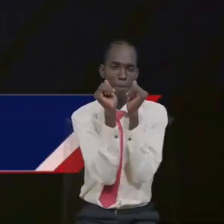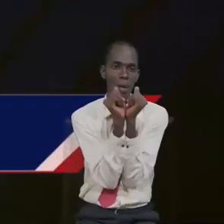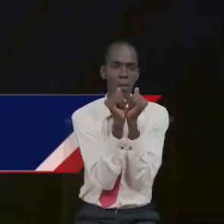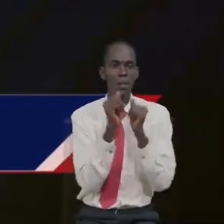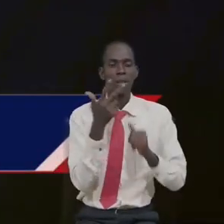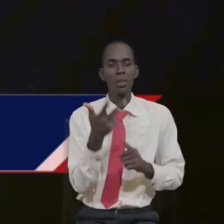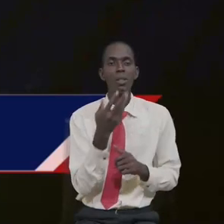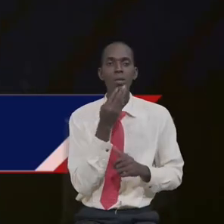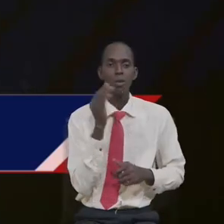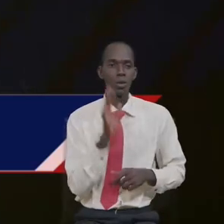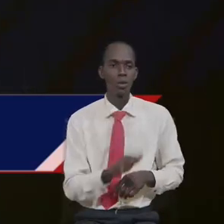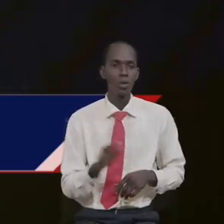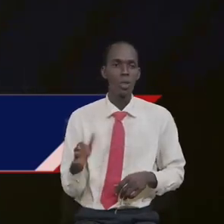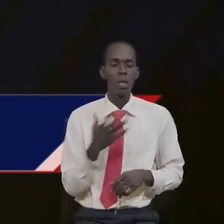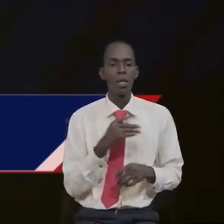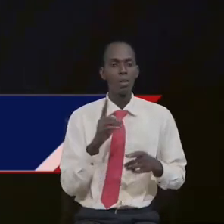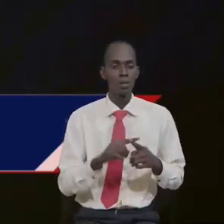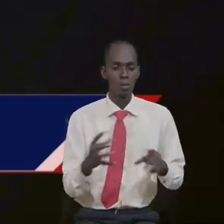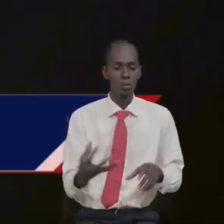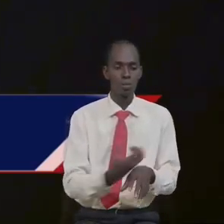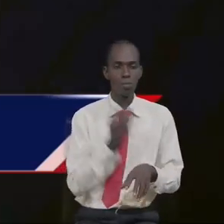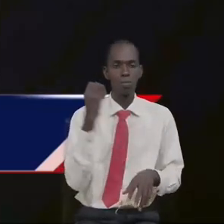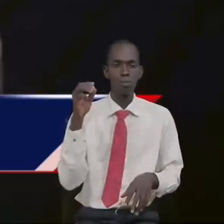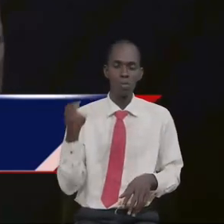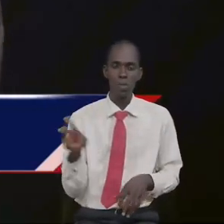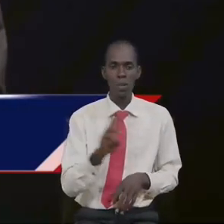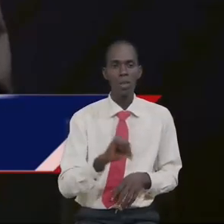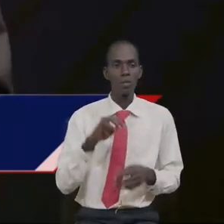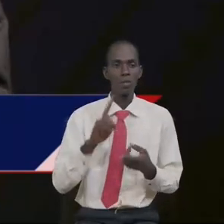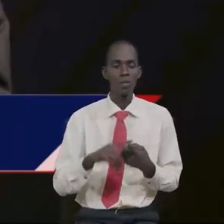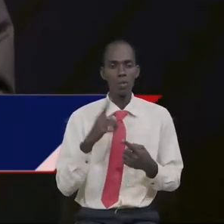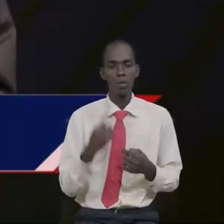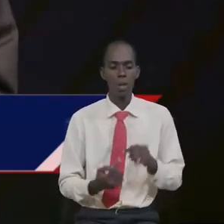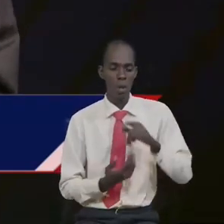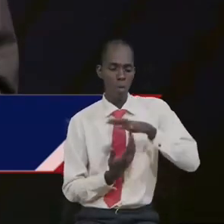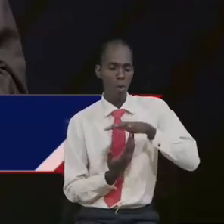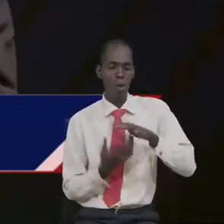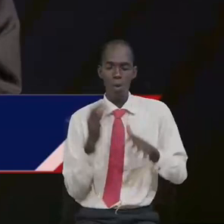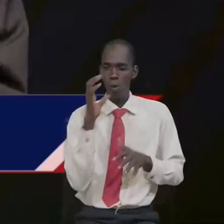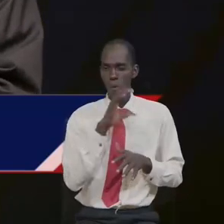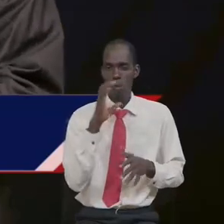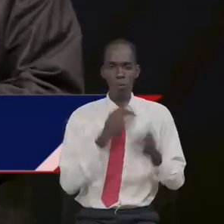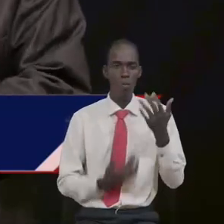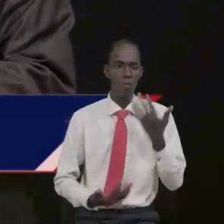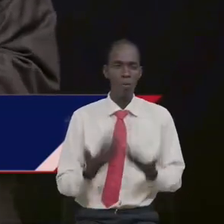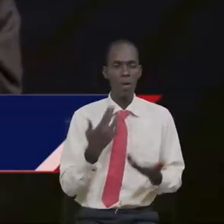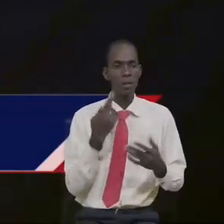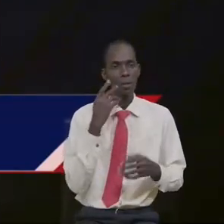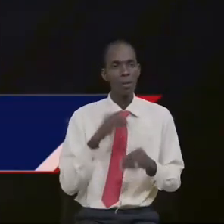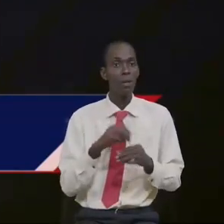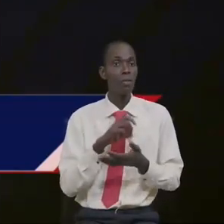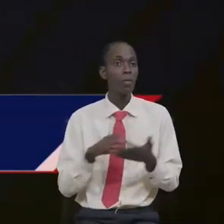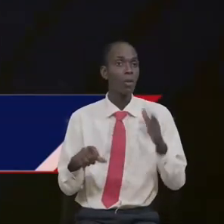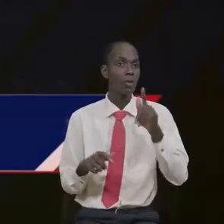lier Shadrach, Meshach et Abednego et de les jeter dans la fournaise ardente. Verset